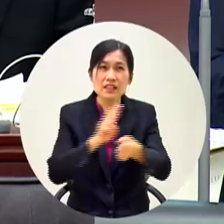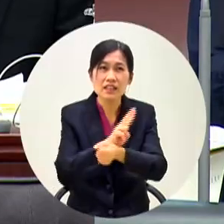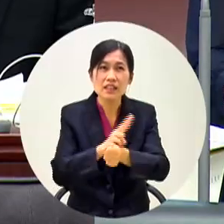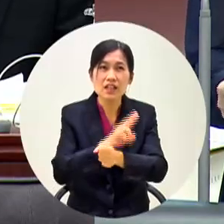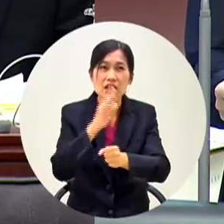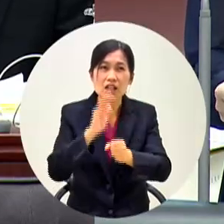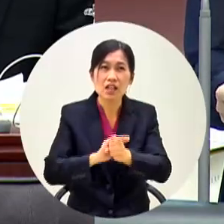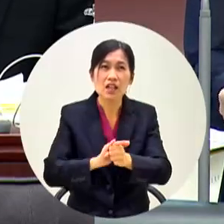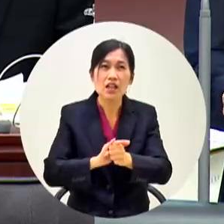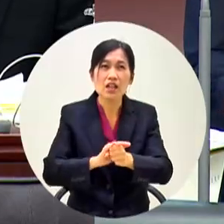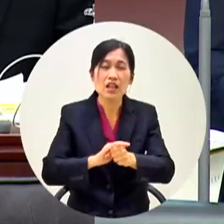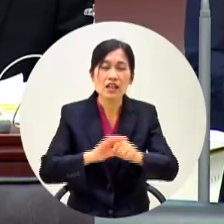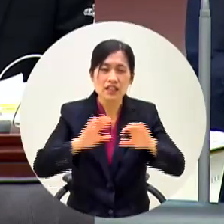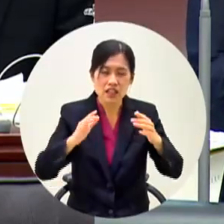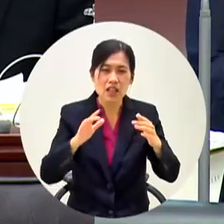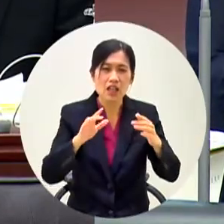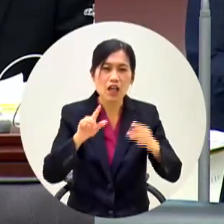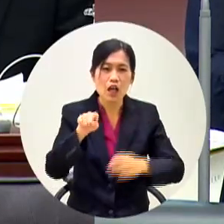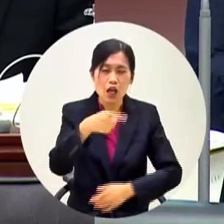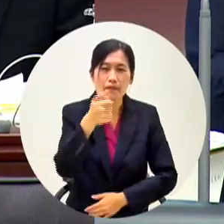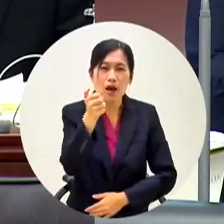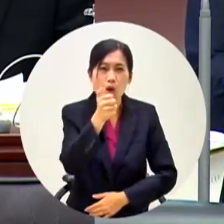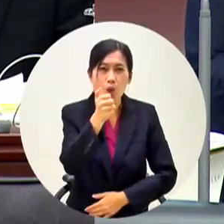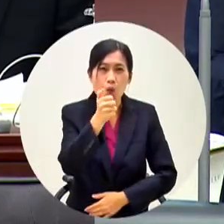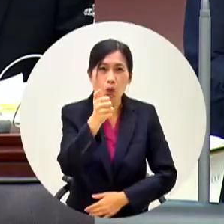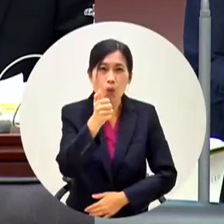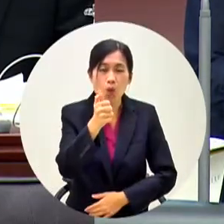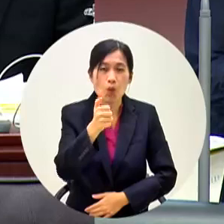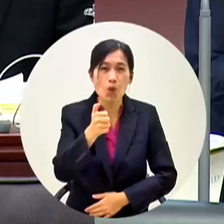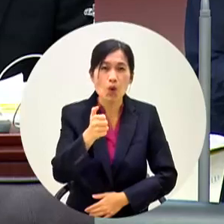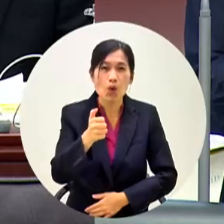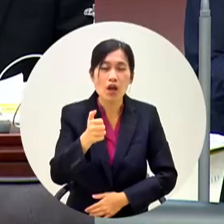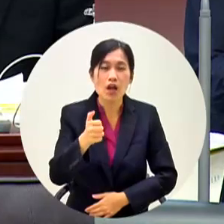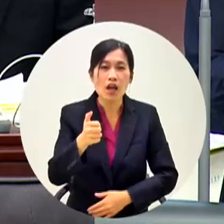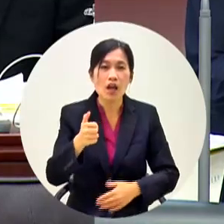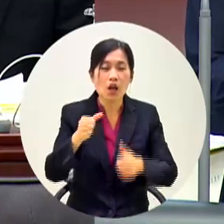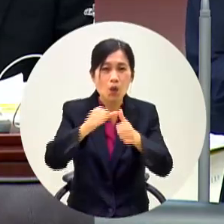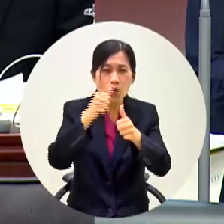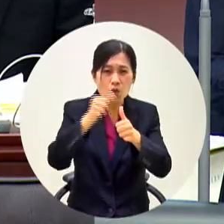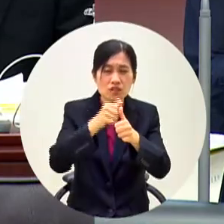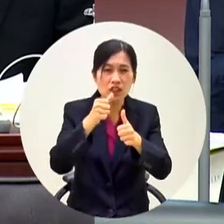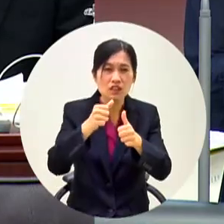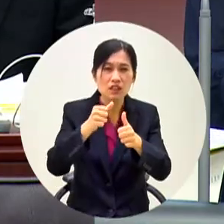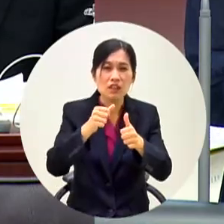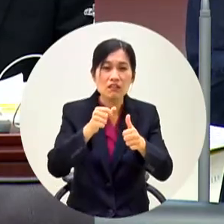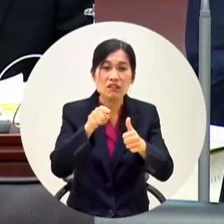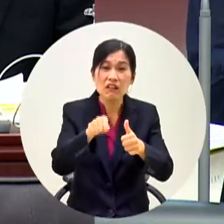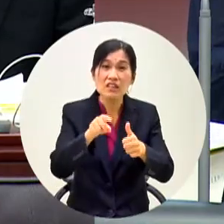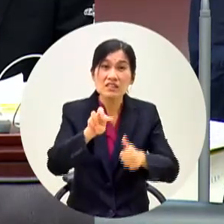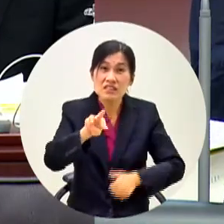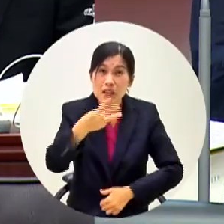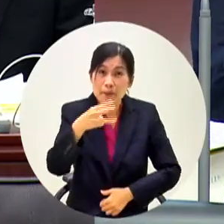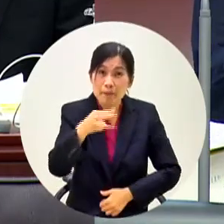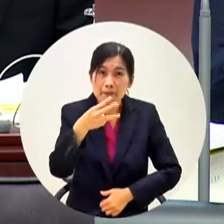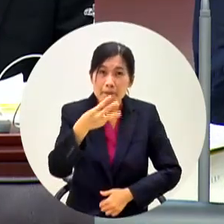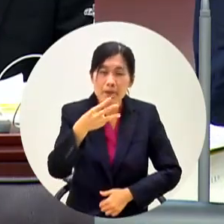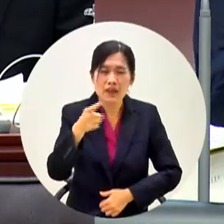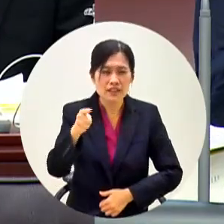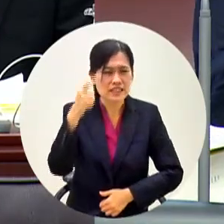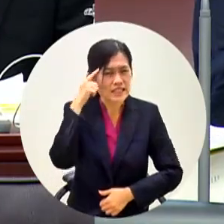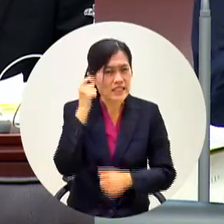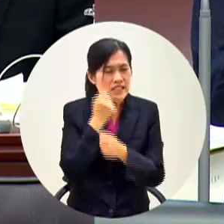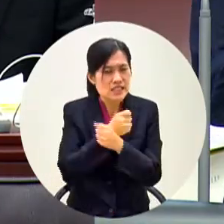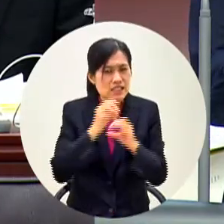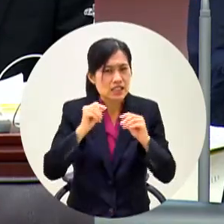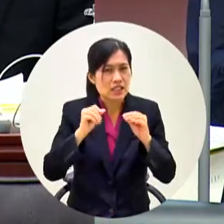完，容积大概150左右，到这个小港五甲现在是300，所以你要考量说土地的价格的时候，你这建蔽